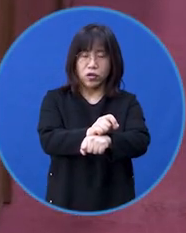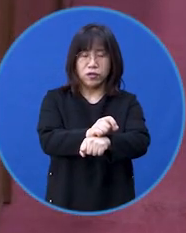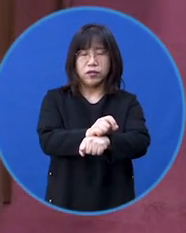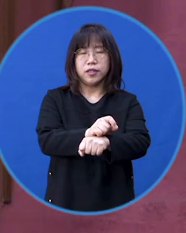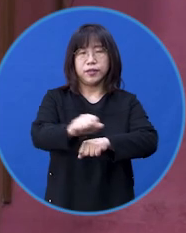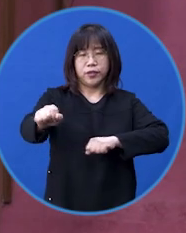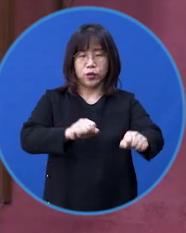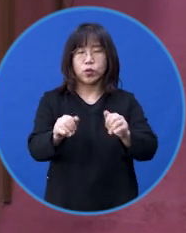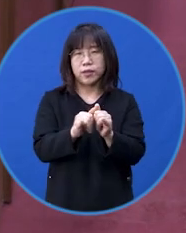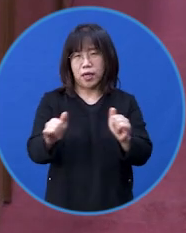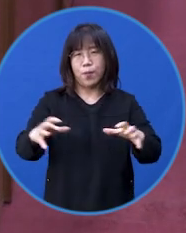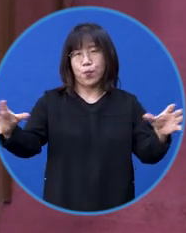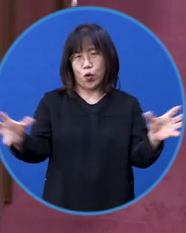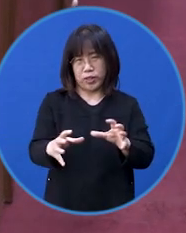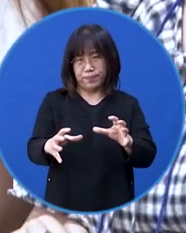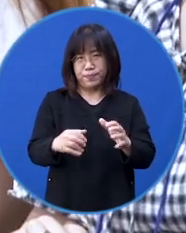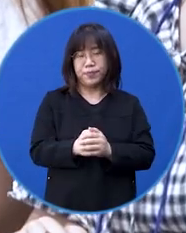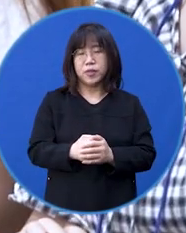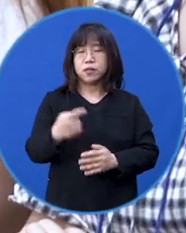인원은 총 100명이며